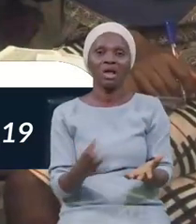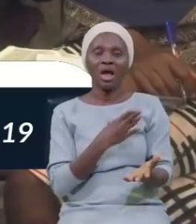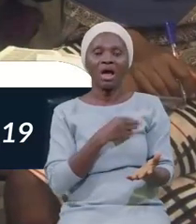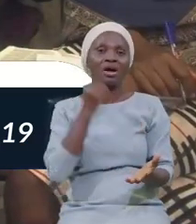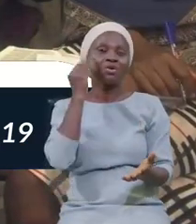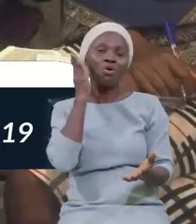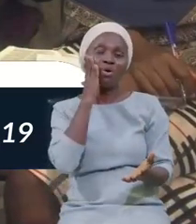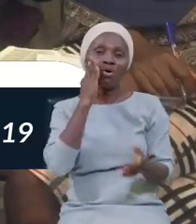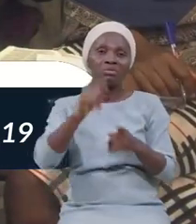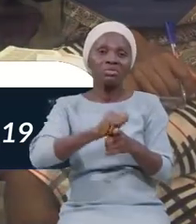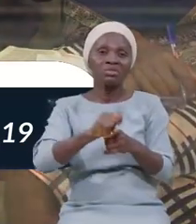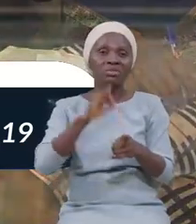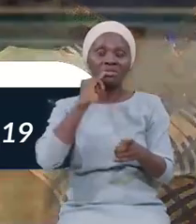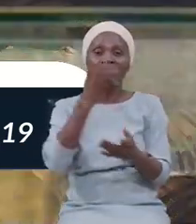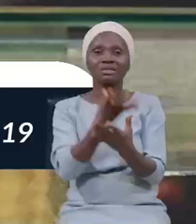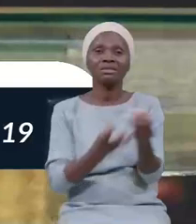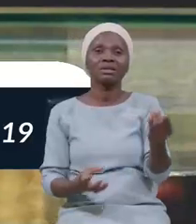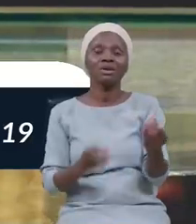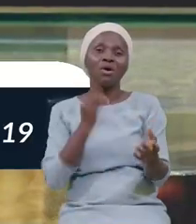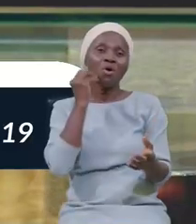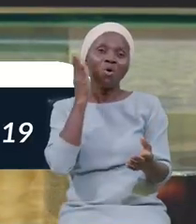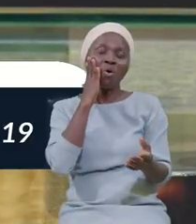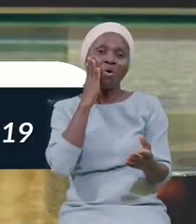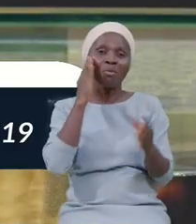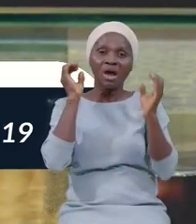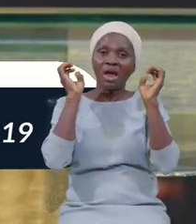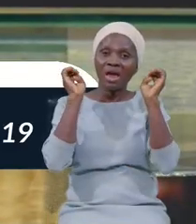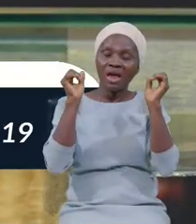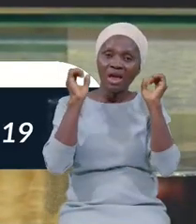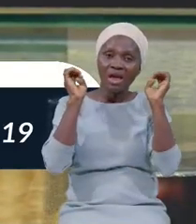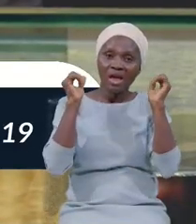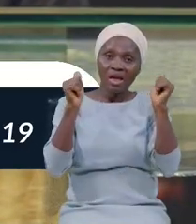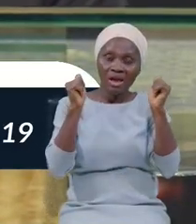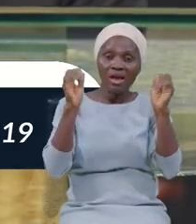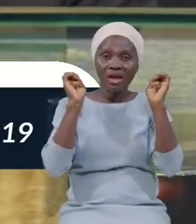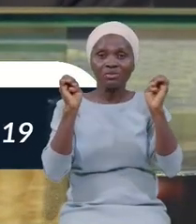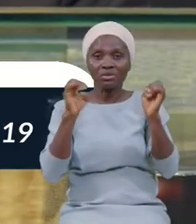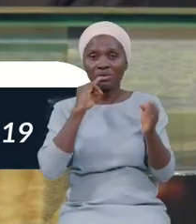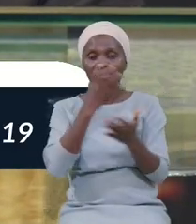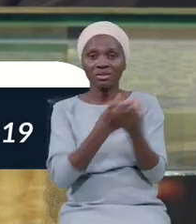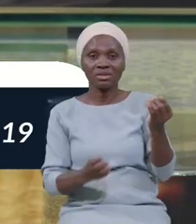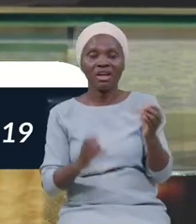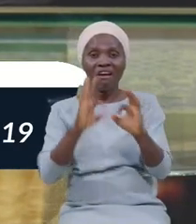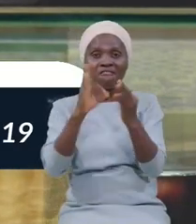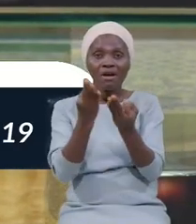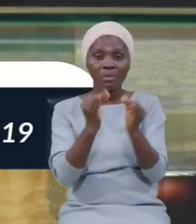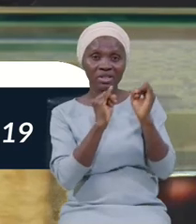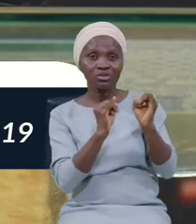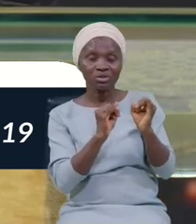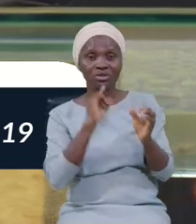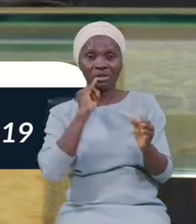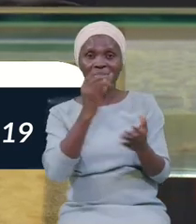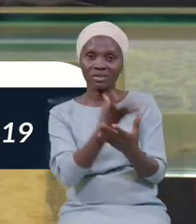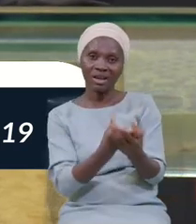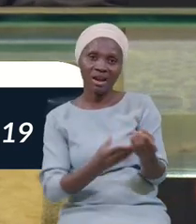domestique fait défaut, l'élévation à la maison fait défaut, la dévotion familiale fait défaut, l'instruction familiale